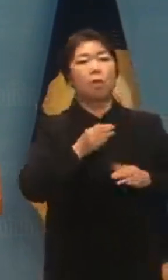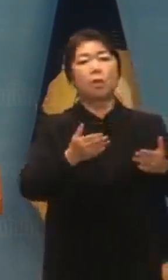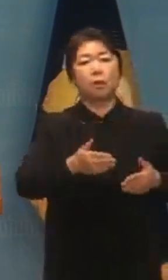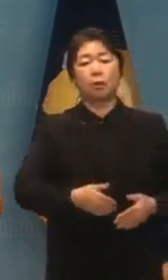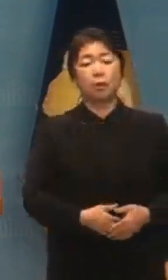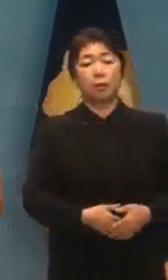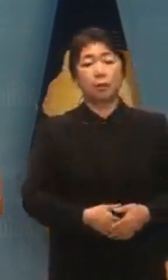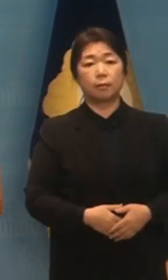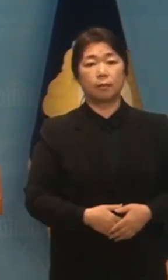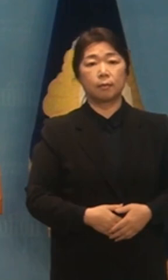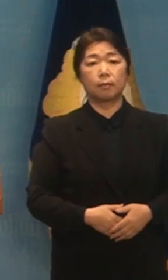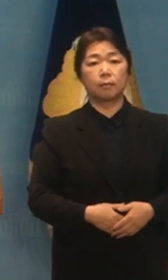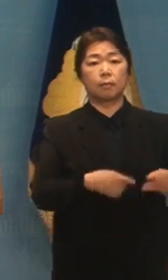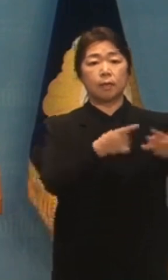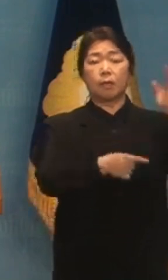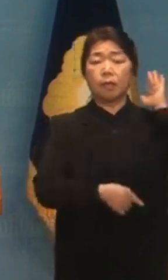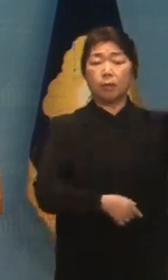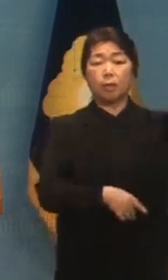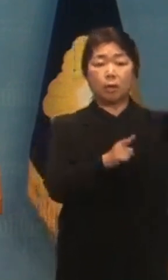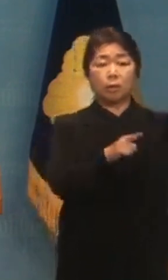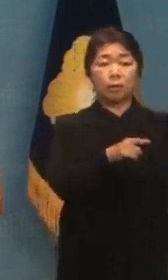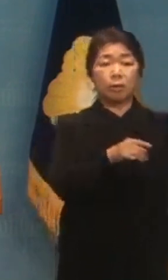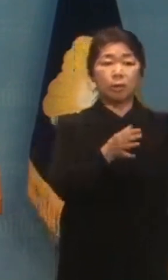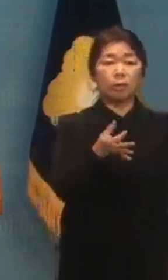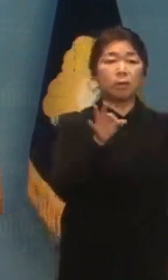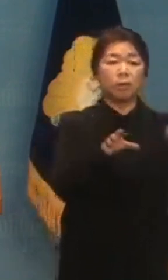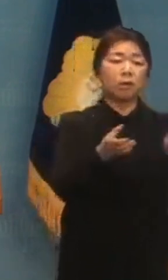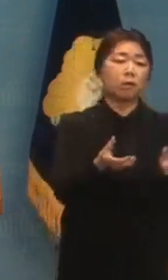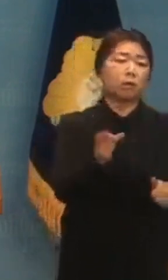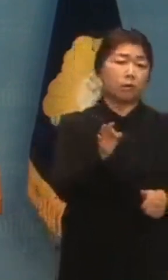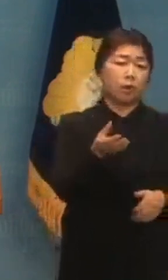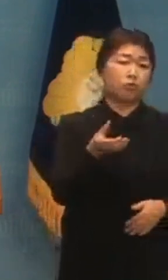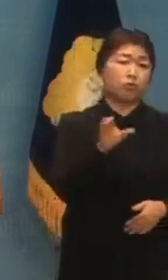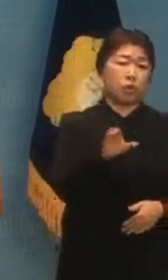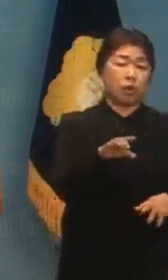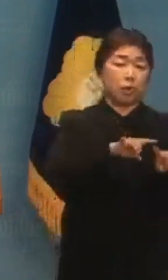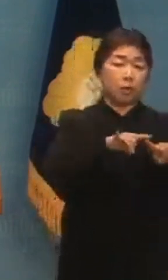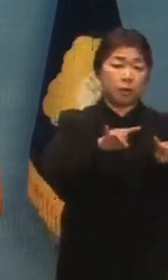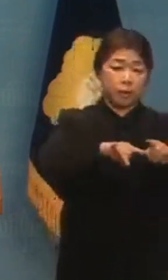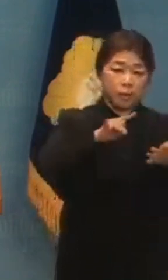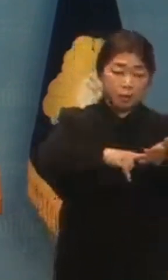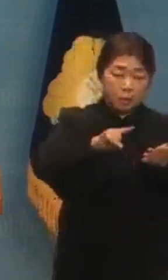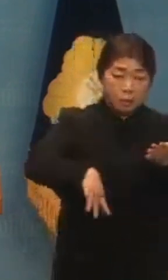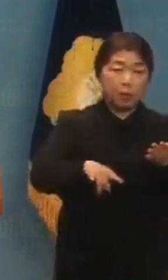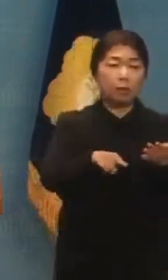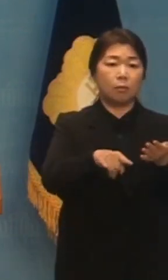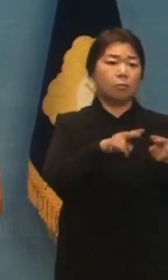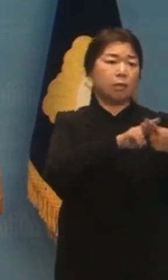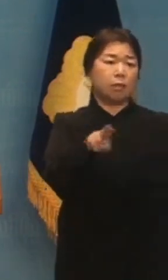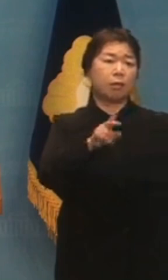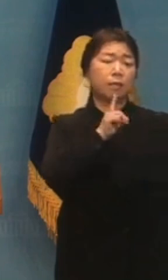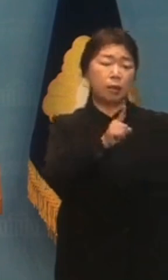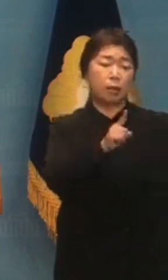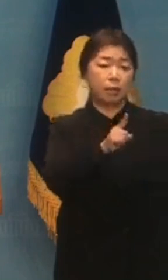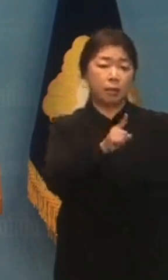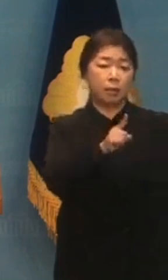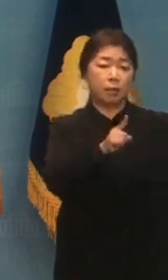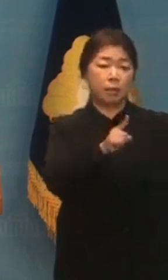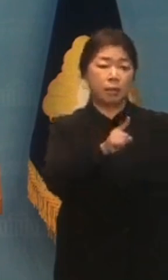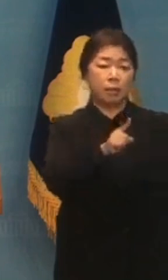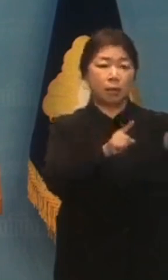윤 대통령은 금투세 폐지를 추진하겠다며 구태의연한 부자 감세 논란을